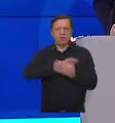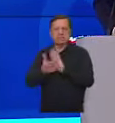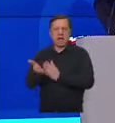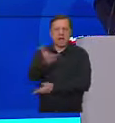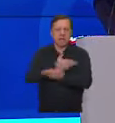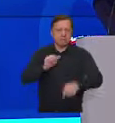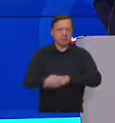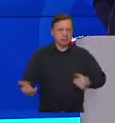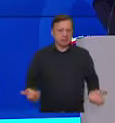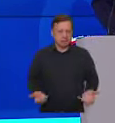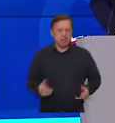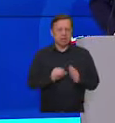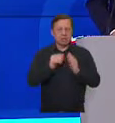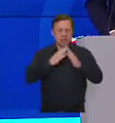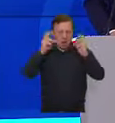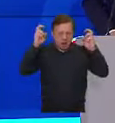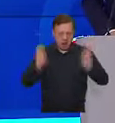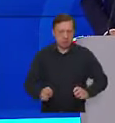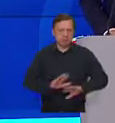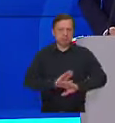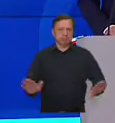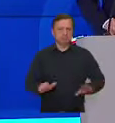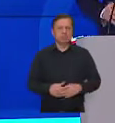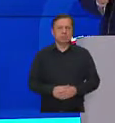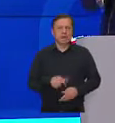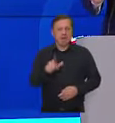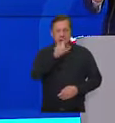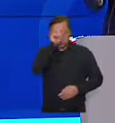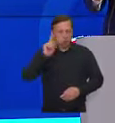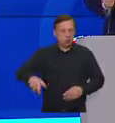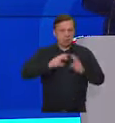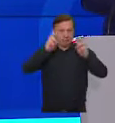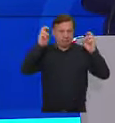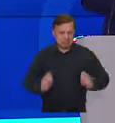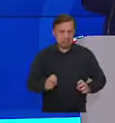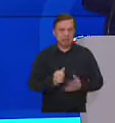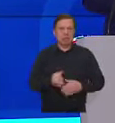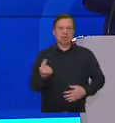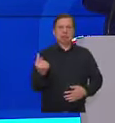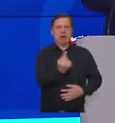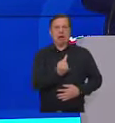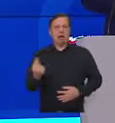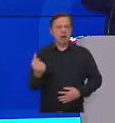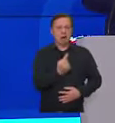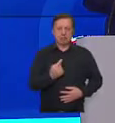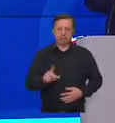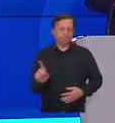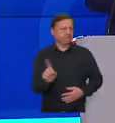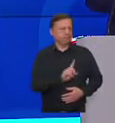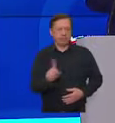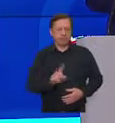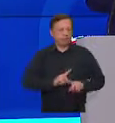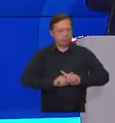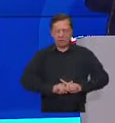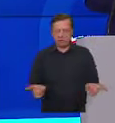taka społeczna izolacja bardzo pomaga. Ale ta społeczna izolacja nie może oznaczać samotności.